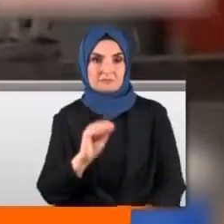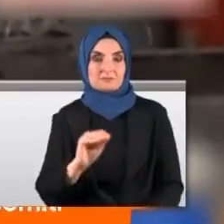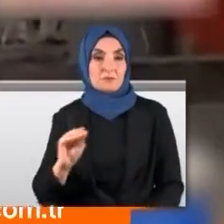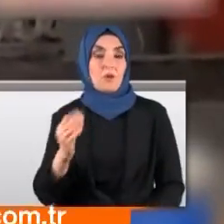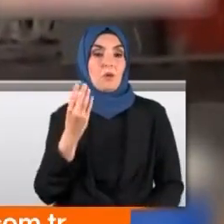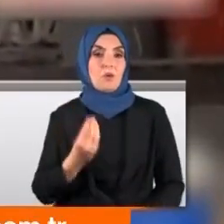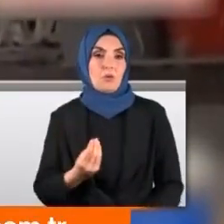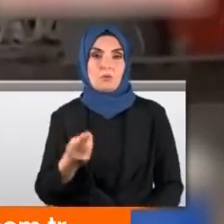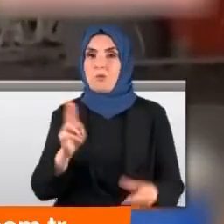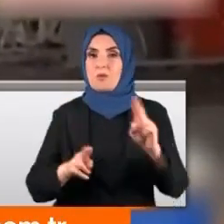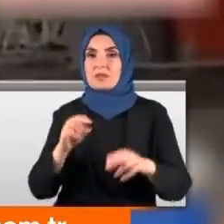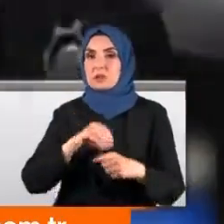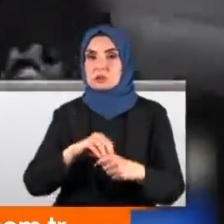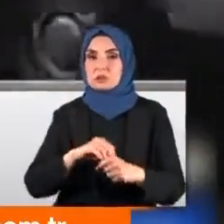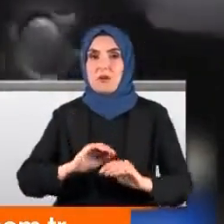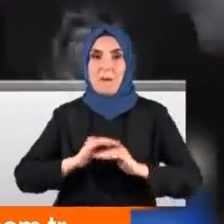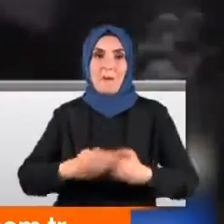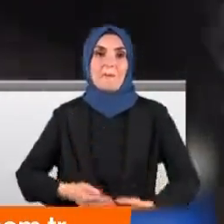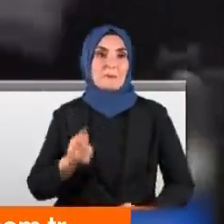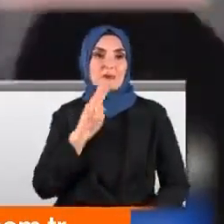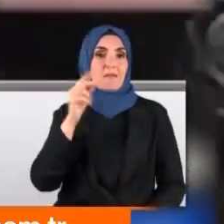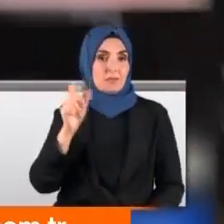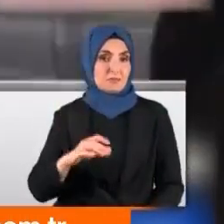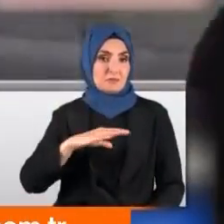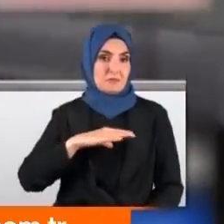Ölenlerin arasında hamile bir kadın da vardı.